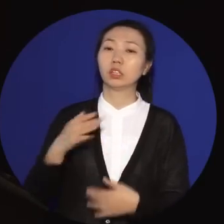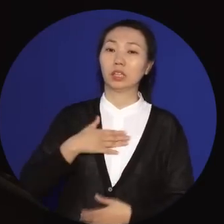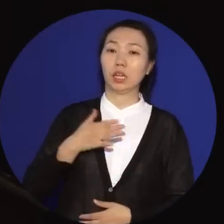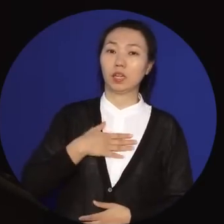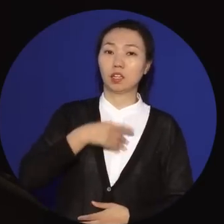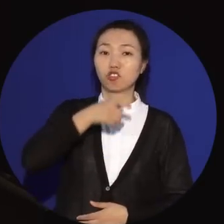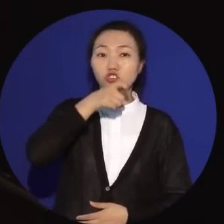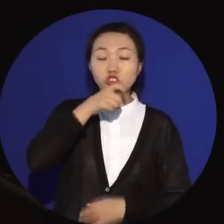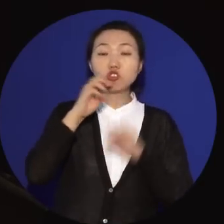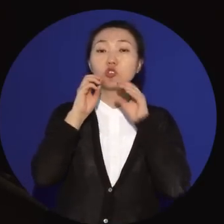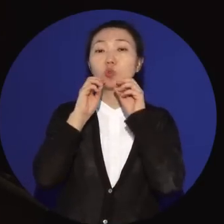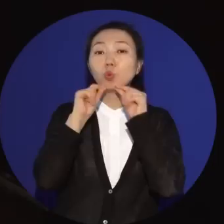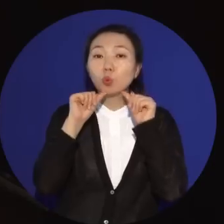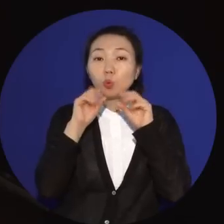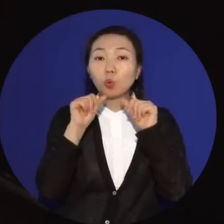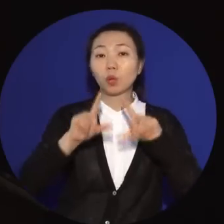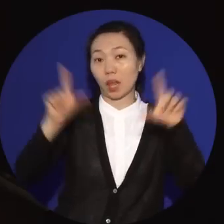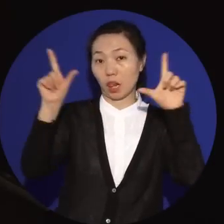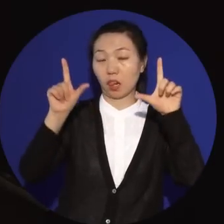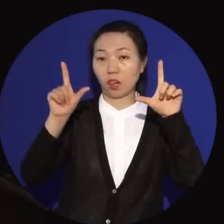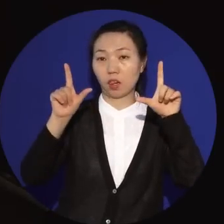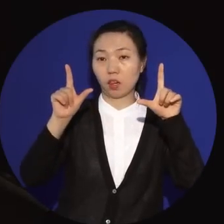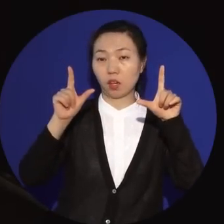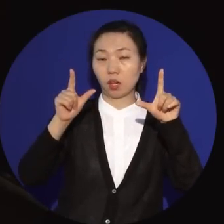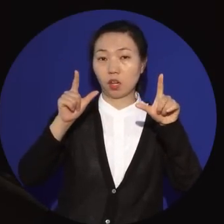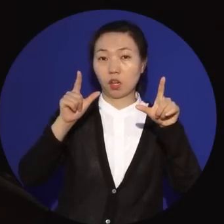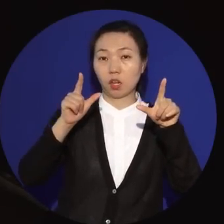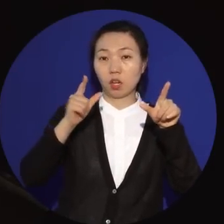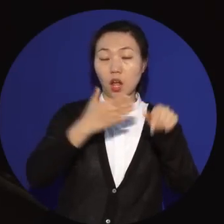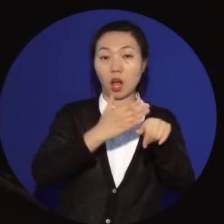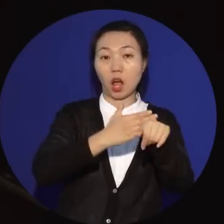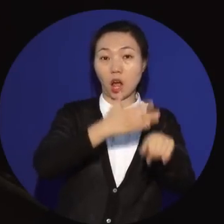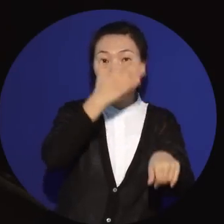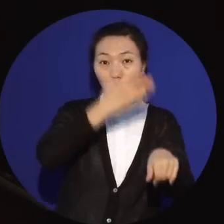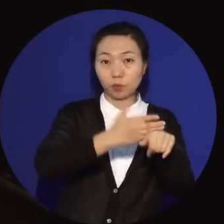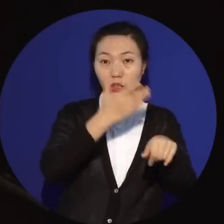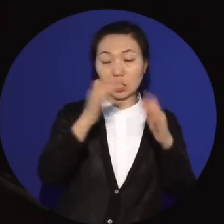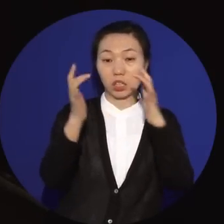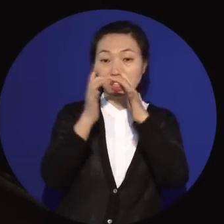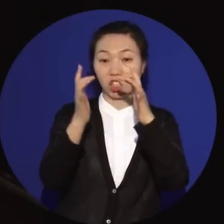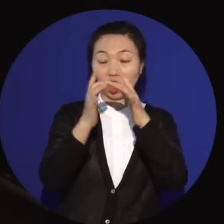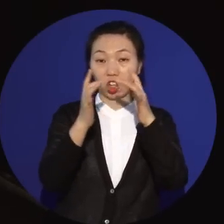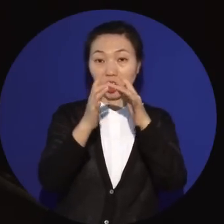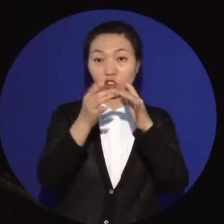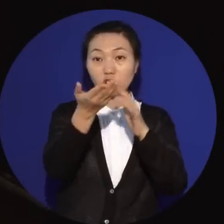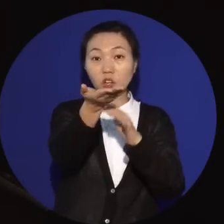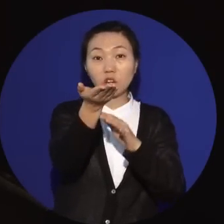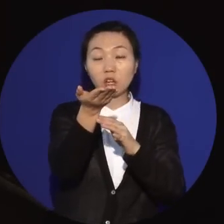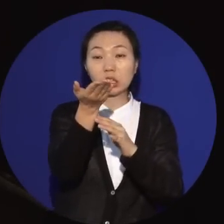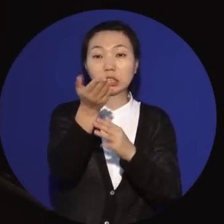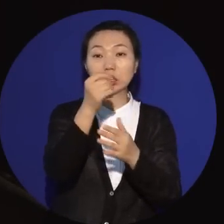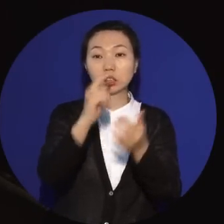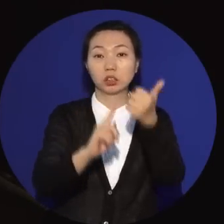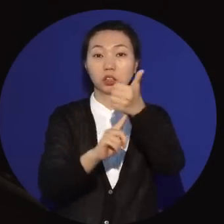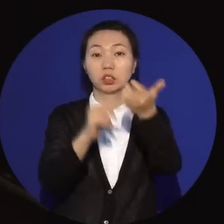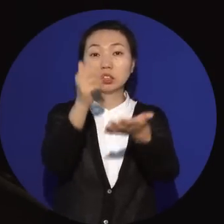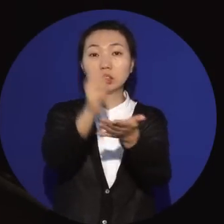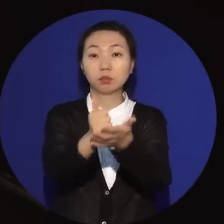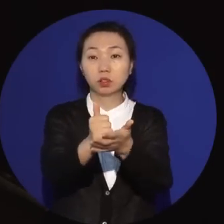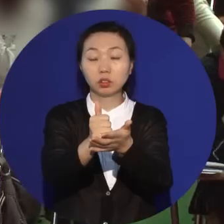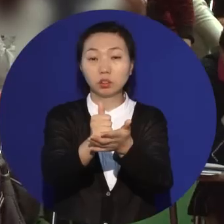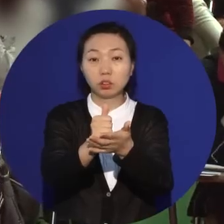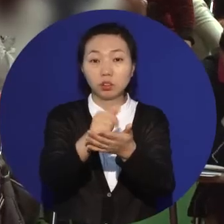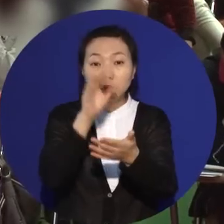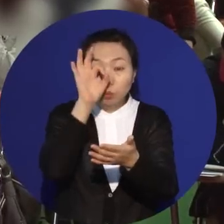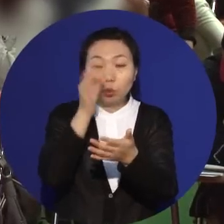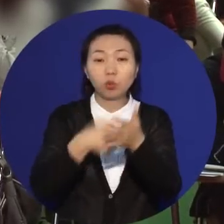그러면 제가 수요일날 토요일날 9시에 저 집에 인터넷으로 그래서 법률 정문 증서를 보러 가는데